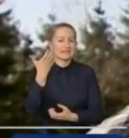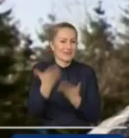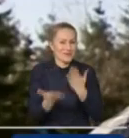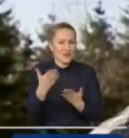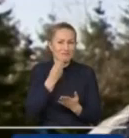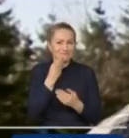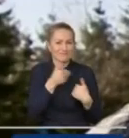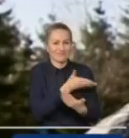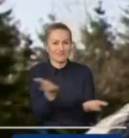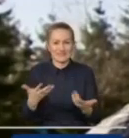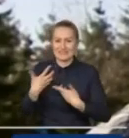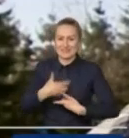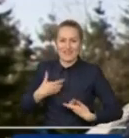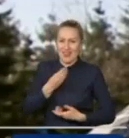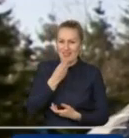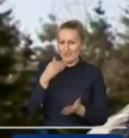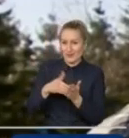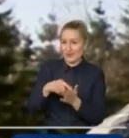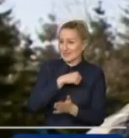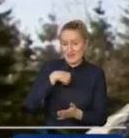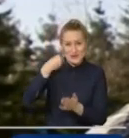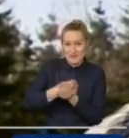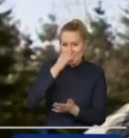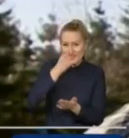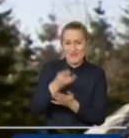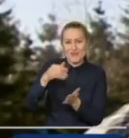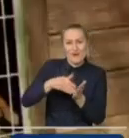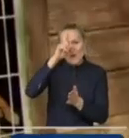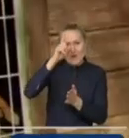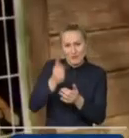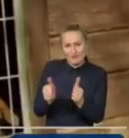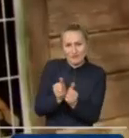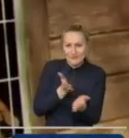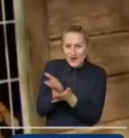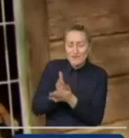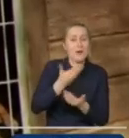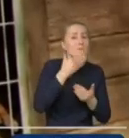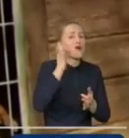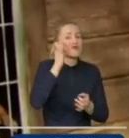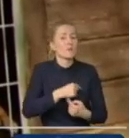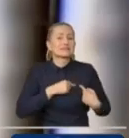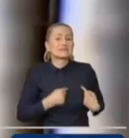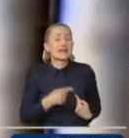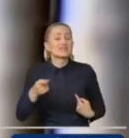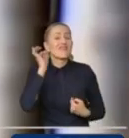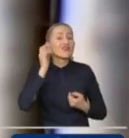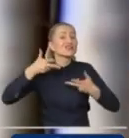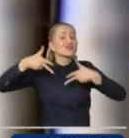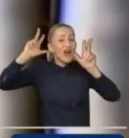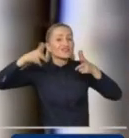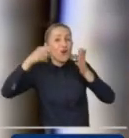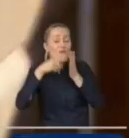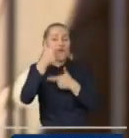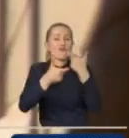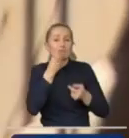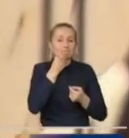potrzebują jeść. One same sobie nie kupią karmy i potrzebują ludzkiej pomocy. Dzięki dobrym sercom siatkarek bezdomne psy będą miały pełne brzuszki i są